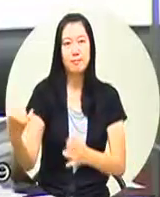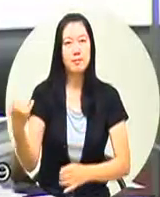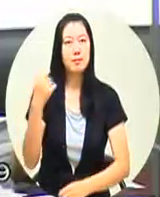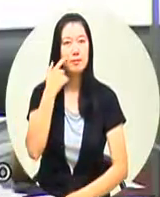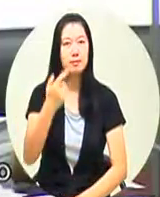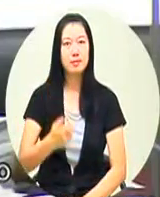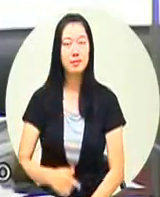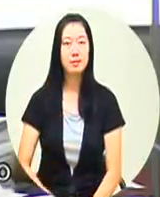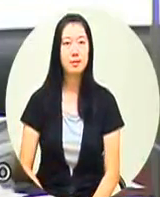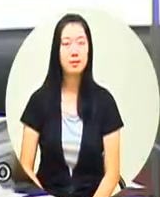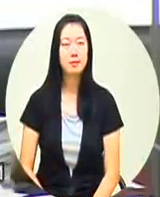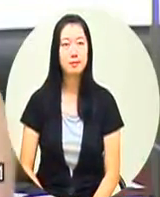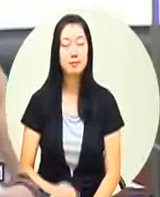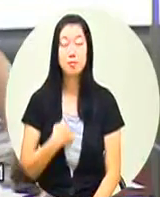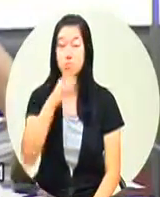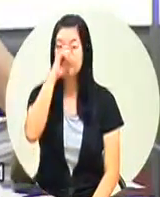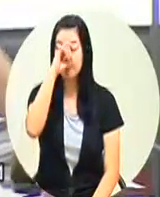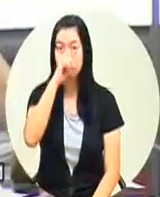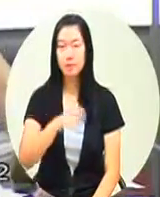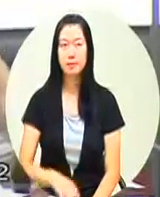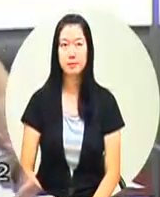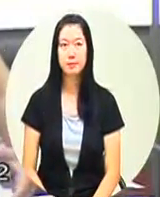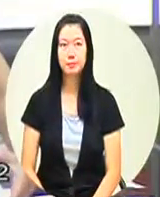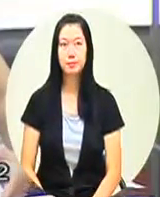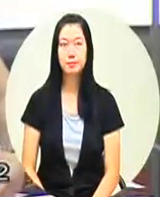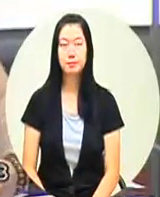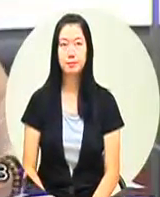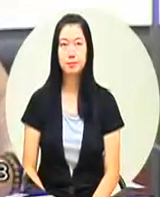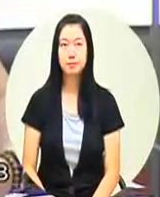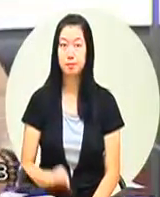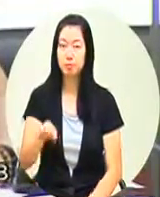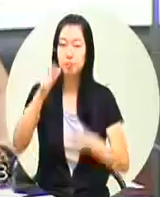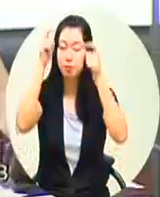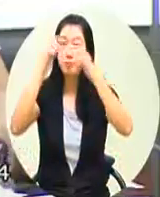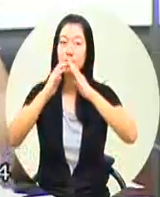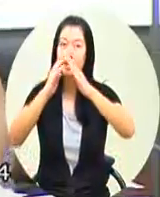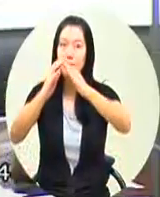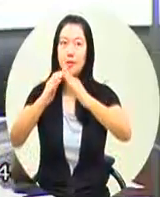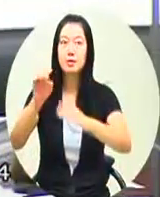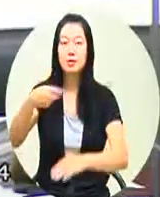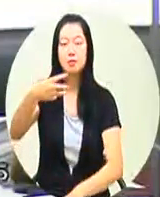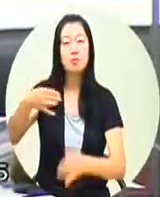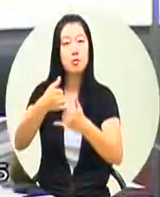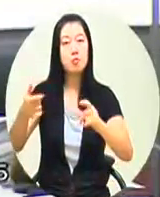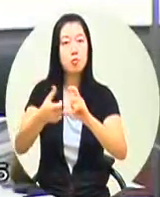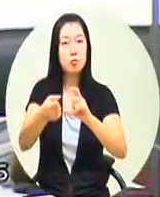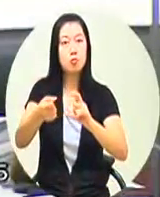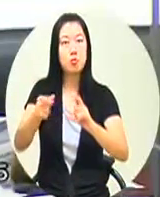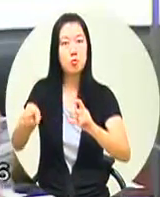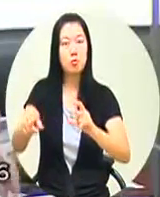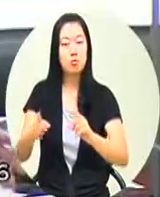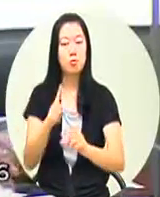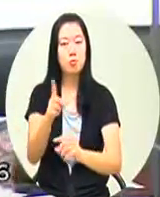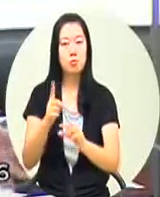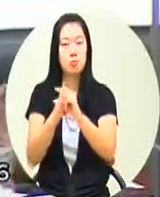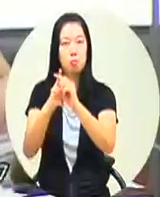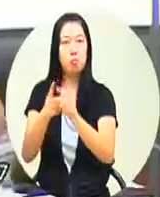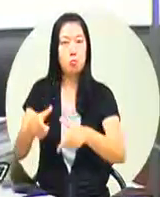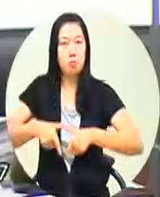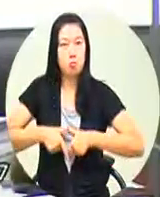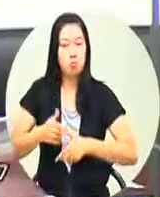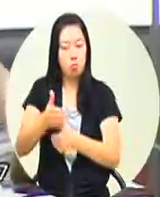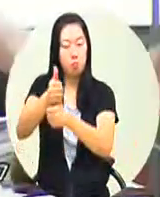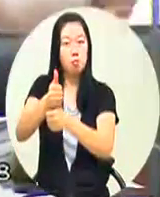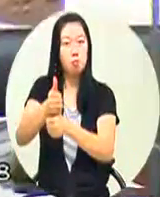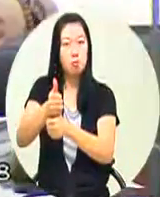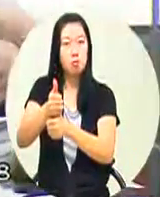强制啊、哦。我是希望讲局长，这嘛是咱高雄市无阮三民区一个新庄啊，因为阮阿早也要过保竹